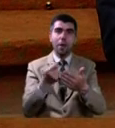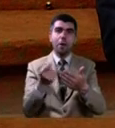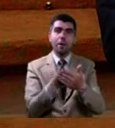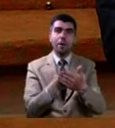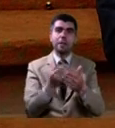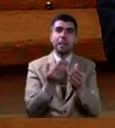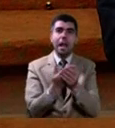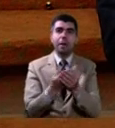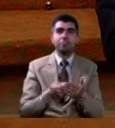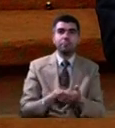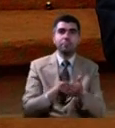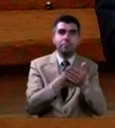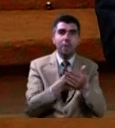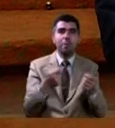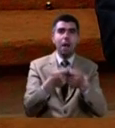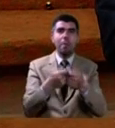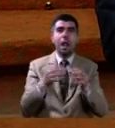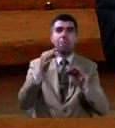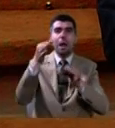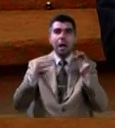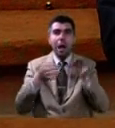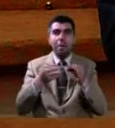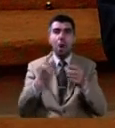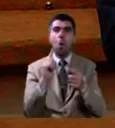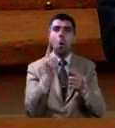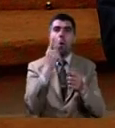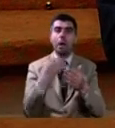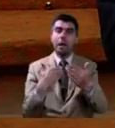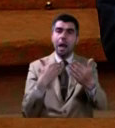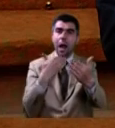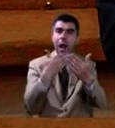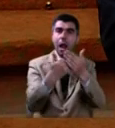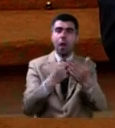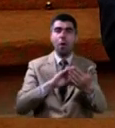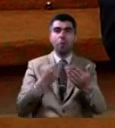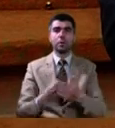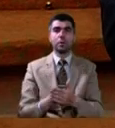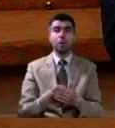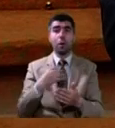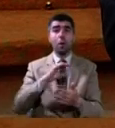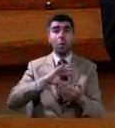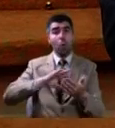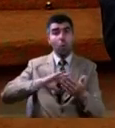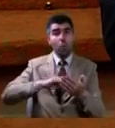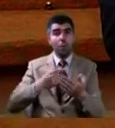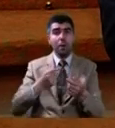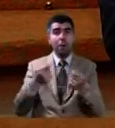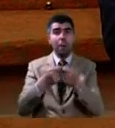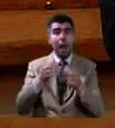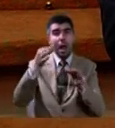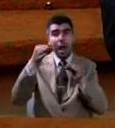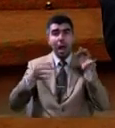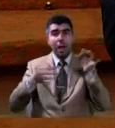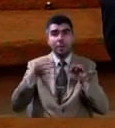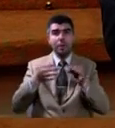التي تصاحب الدعاوى من بدايتها إلى نهايتها، ولا يتصور أن يكون هناك عدالة